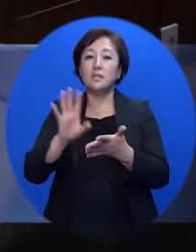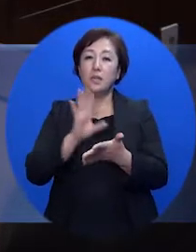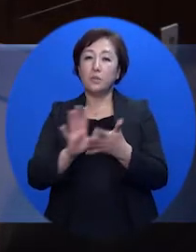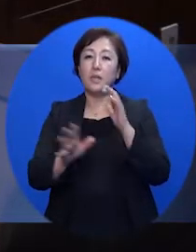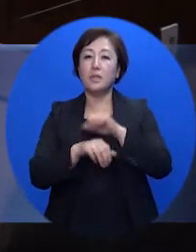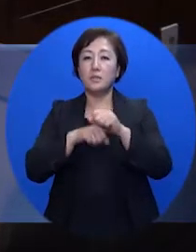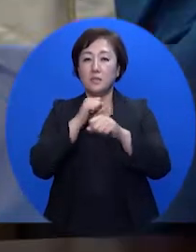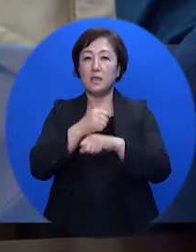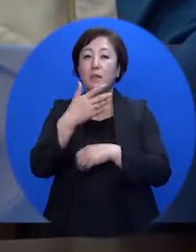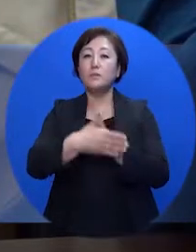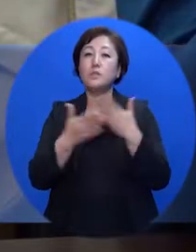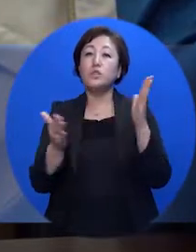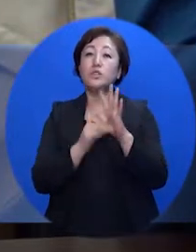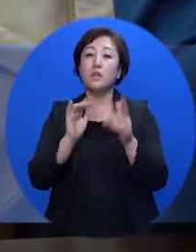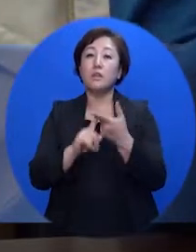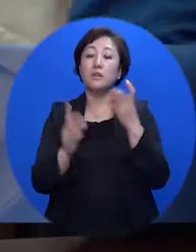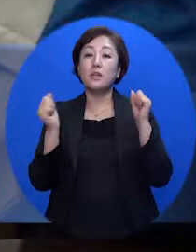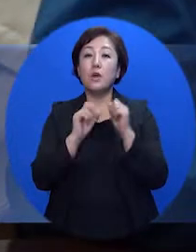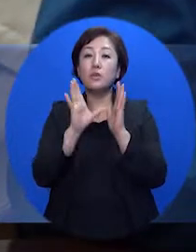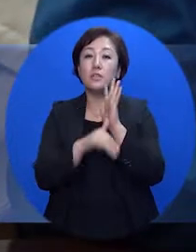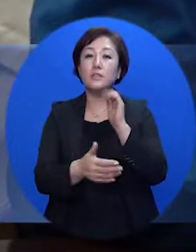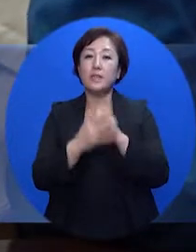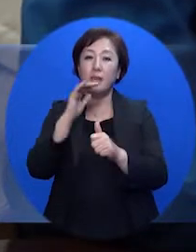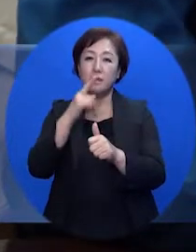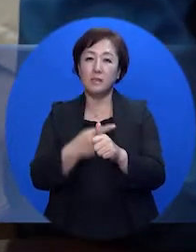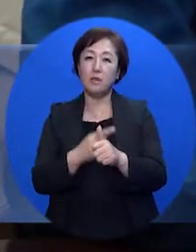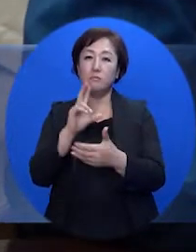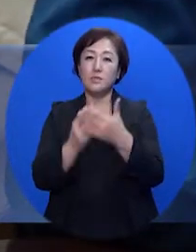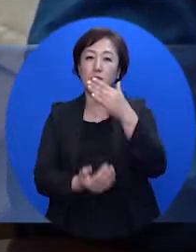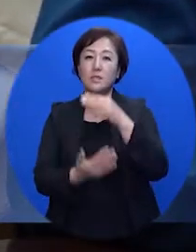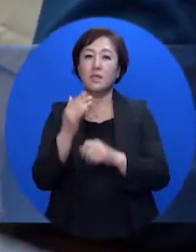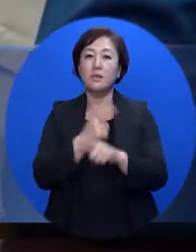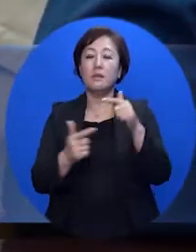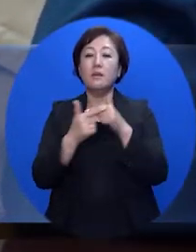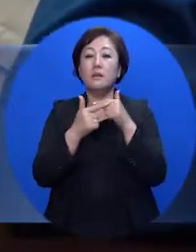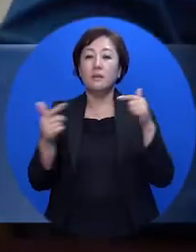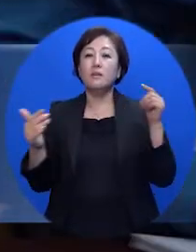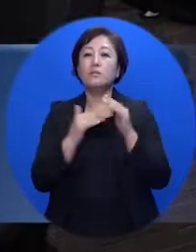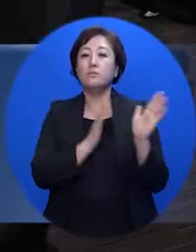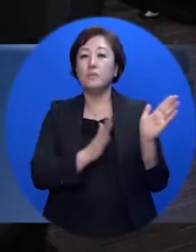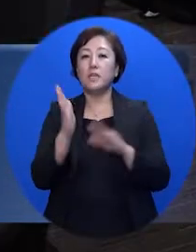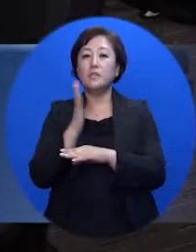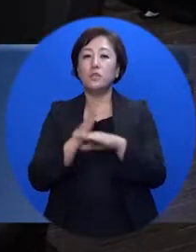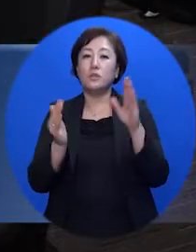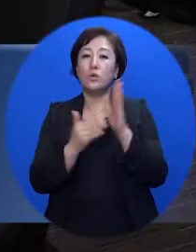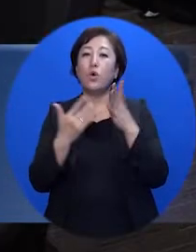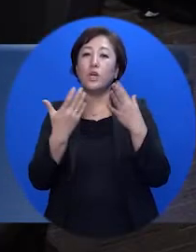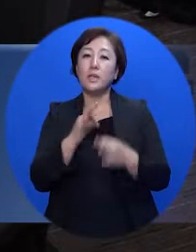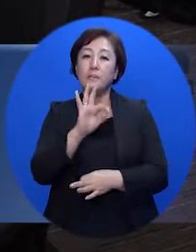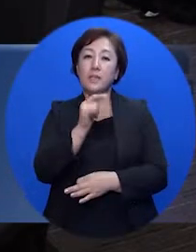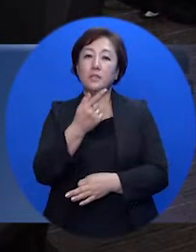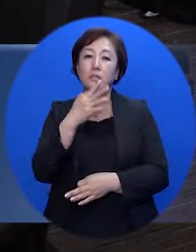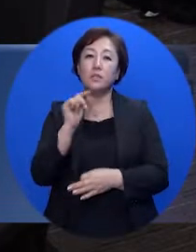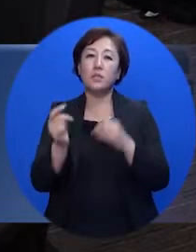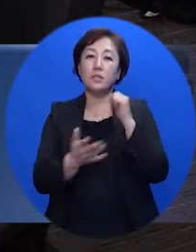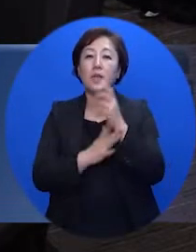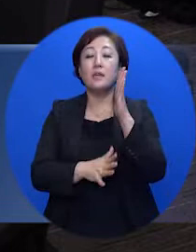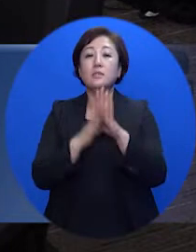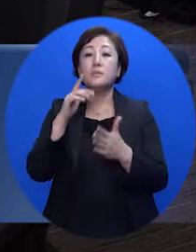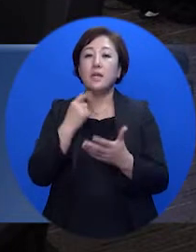비축 현황 점검을 통해 겨울철 자연재난 대비에 만전을 기하기로 했습니다. 김윤일